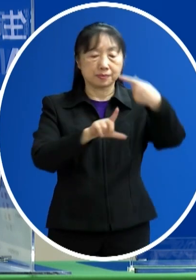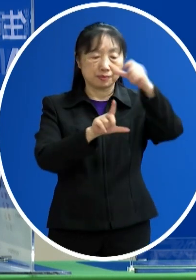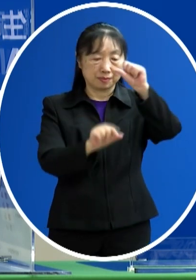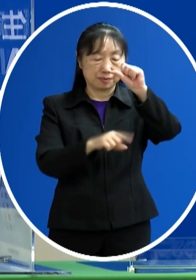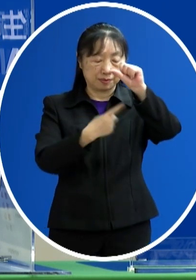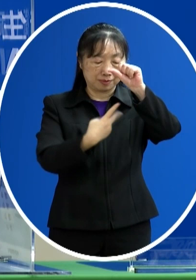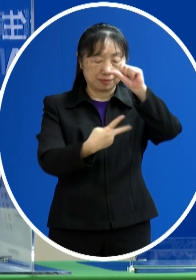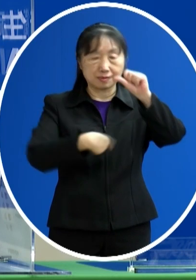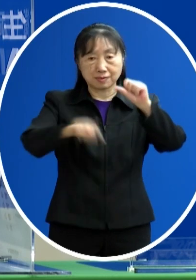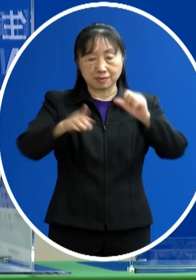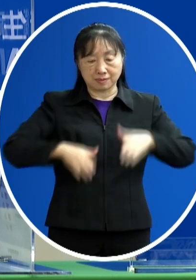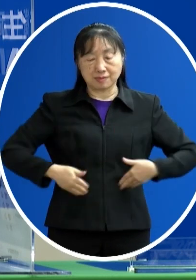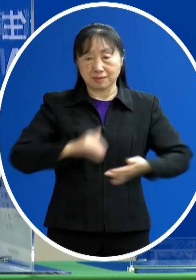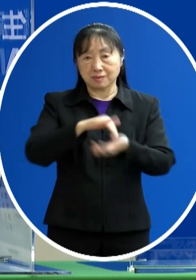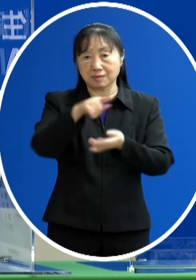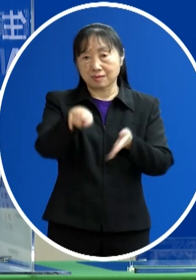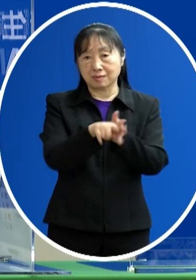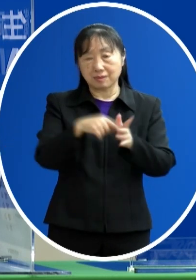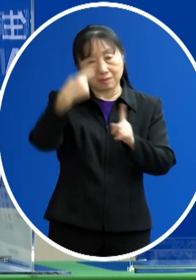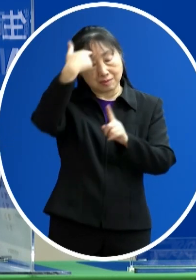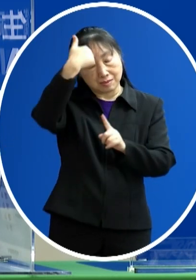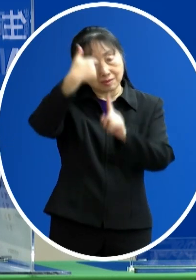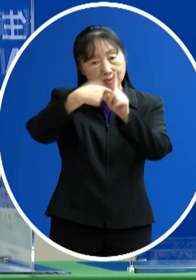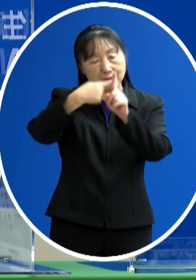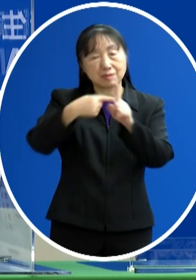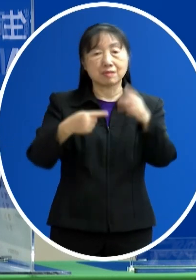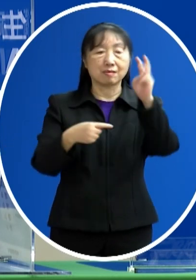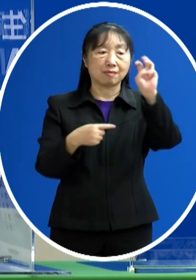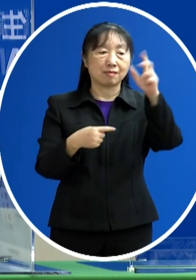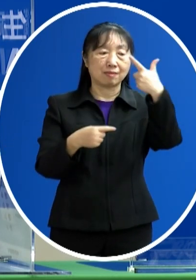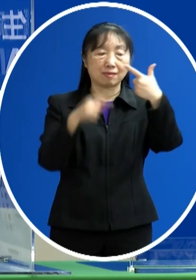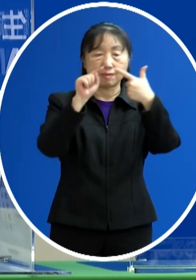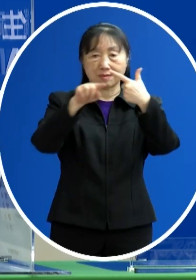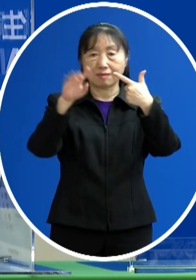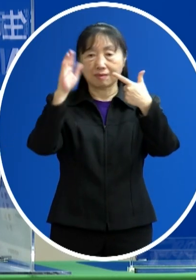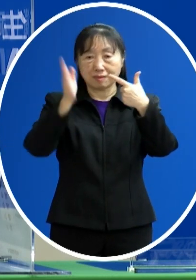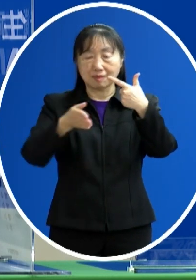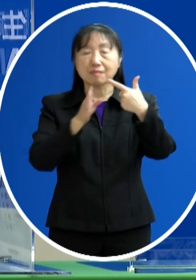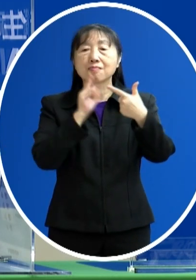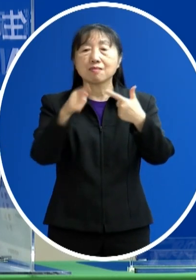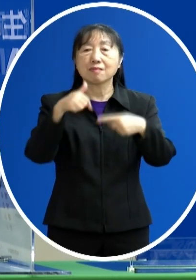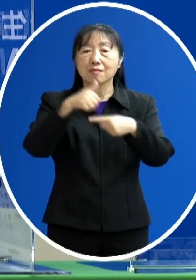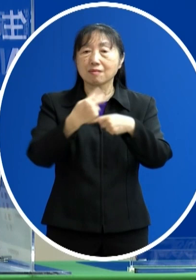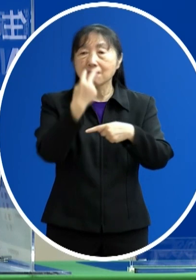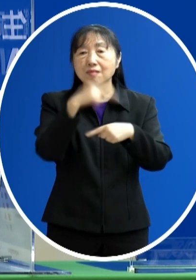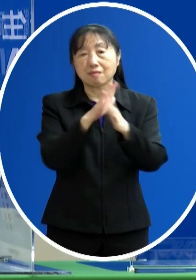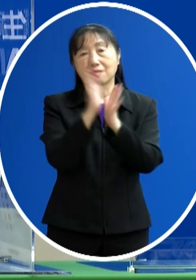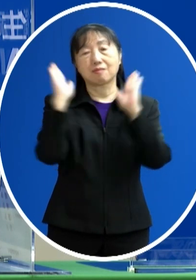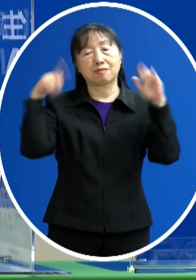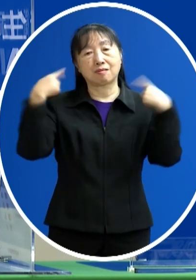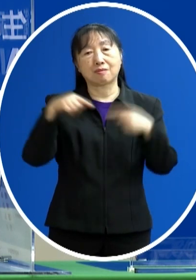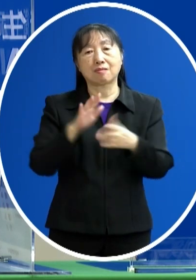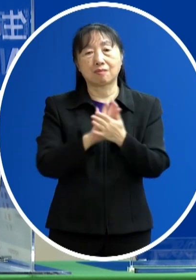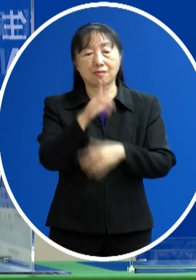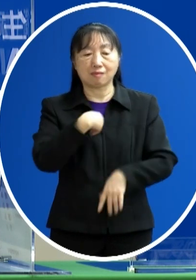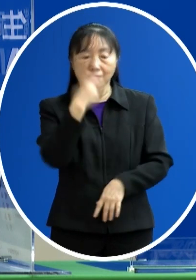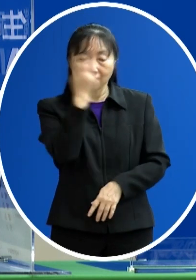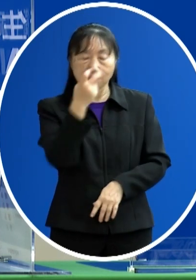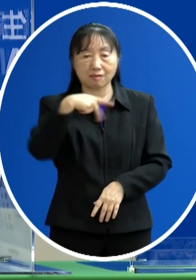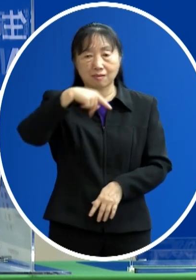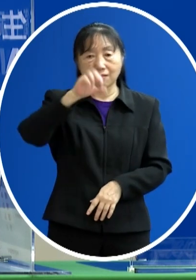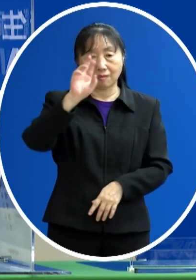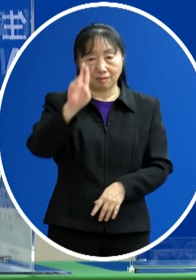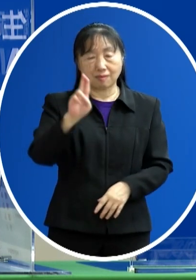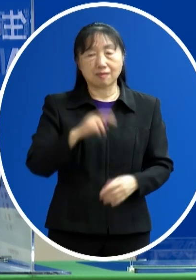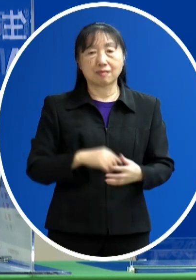到急诊的时候，体温是正常的哈，36度半，然后血氧浓度也是正常哦，不需要氧气。那经过裁剪哦 PCR 之